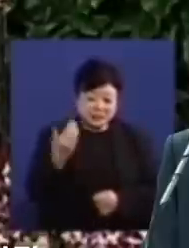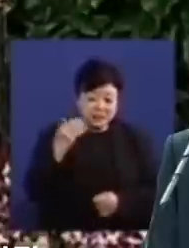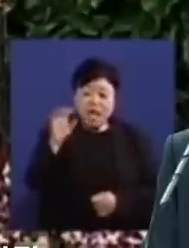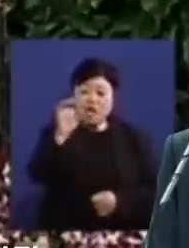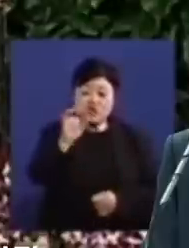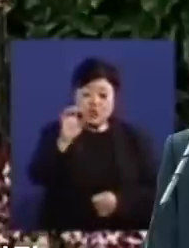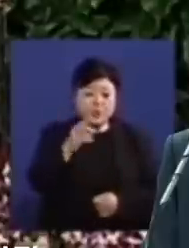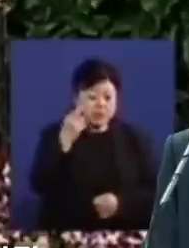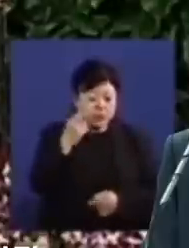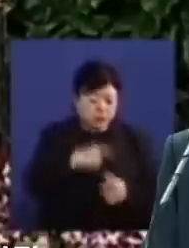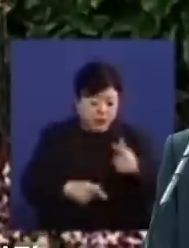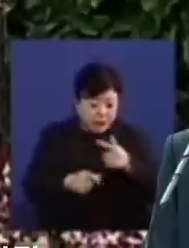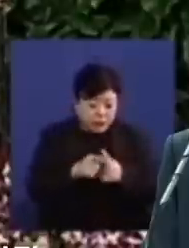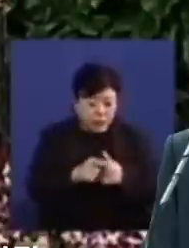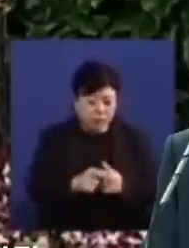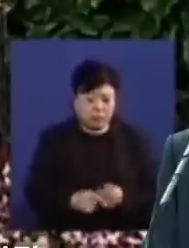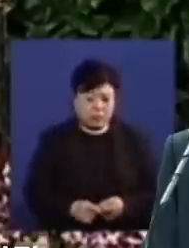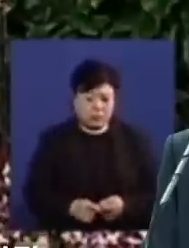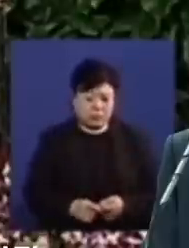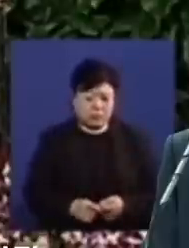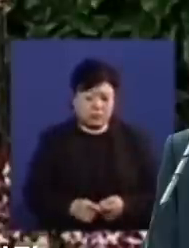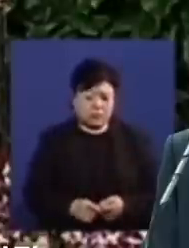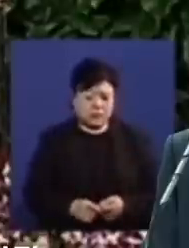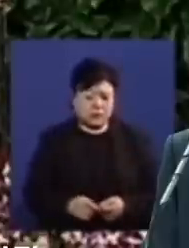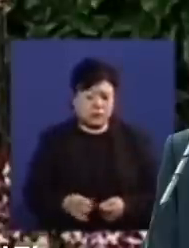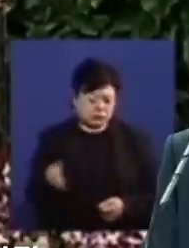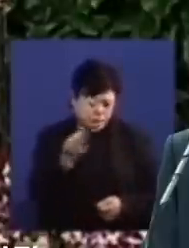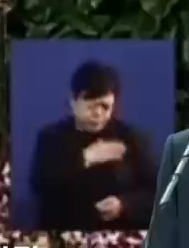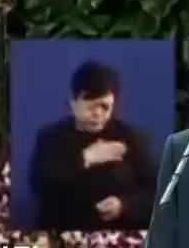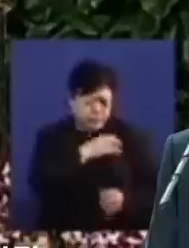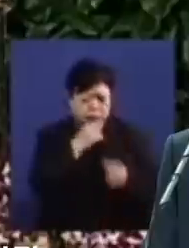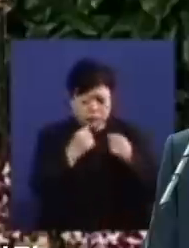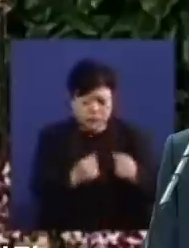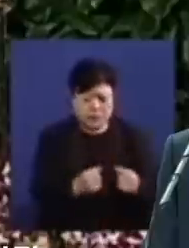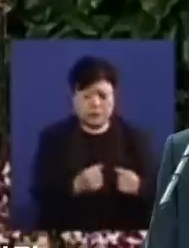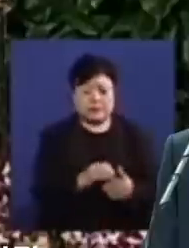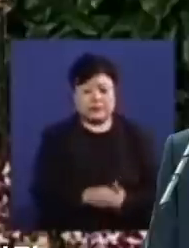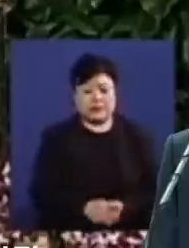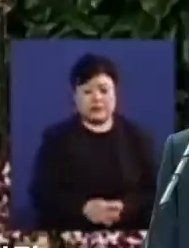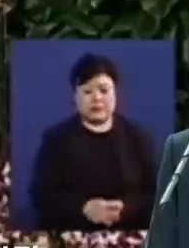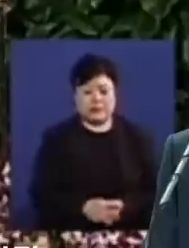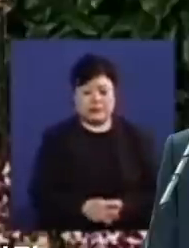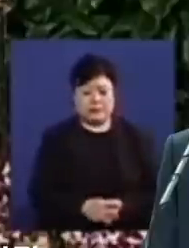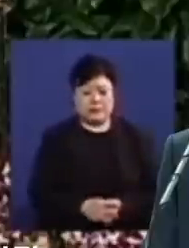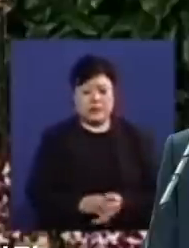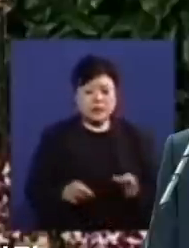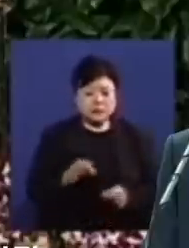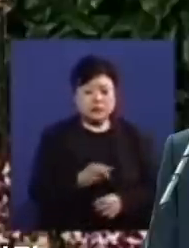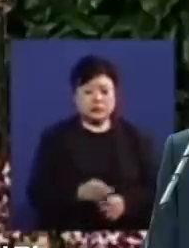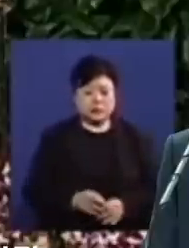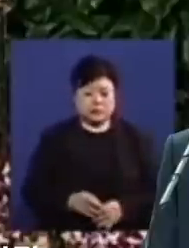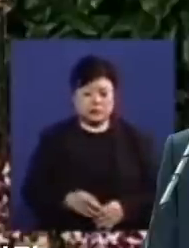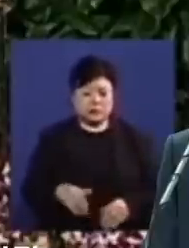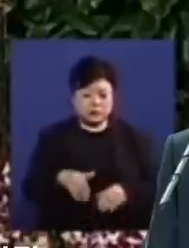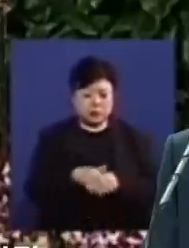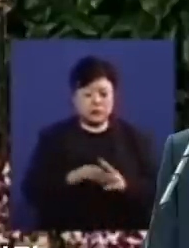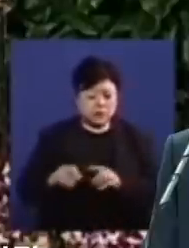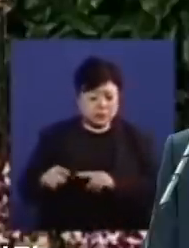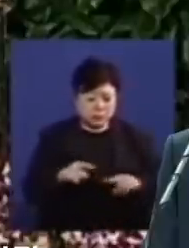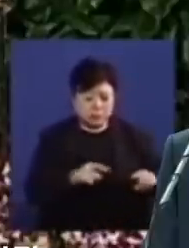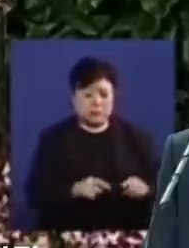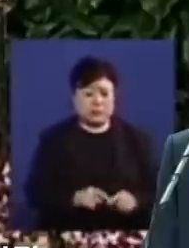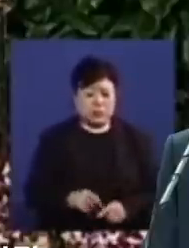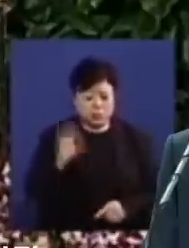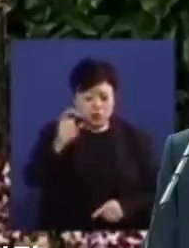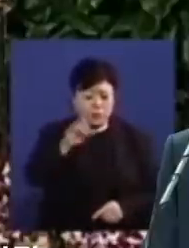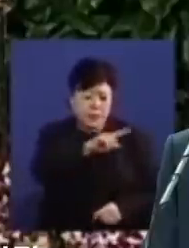유럽이 미국보다 월등하게 잘 살았습니다. 정치, 경제, 교육, 문화, 과학 모든 면에서 유럽이 미국을